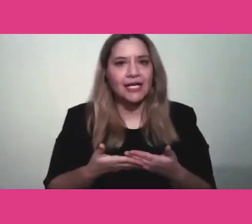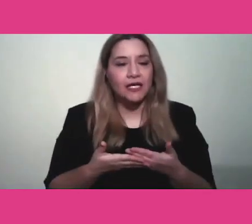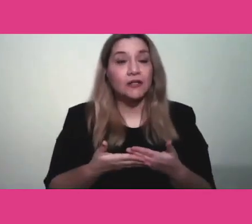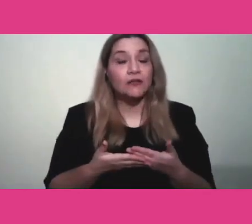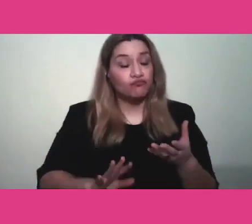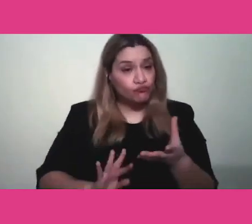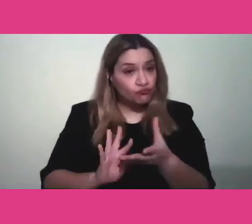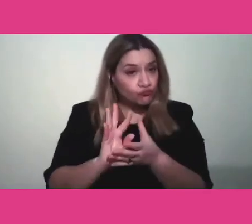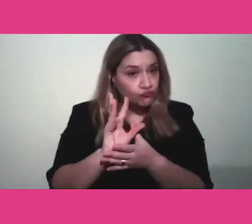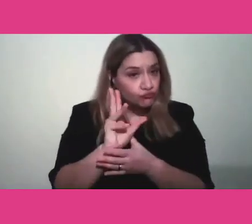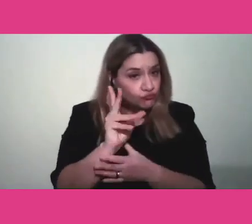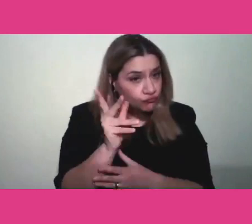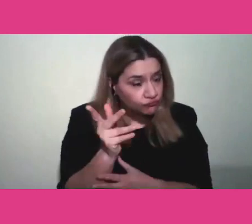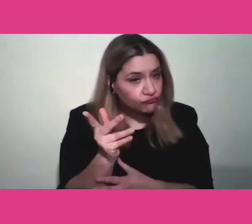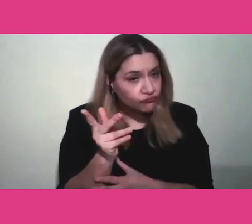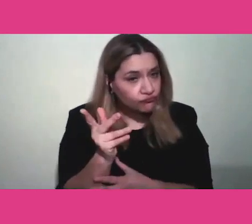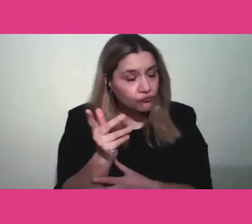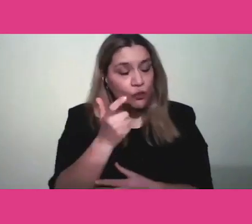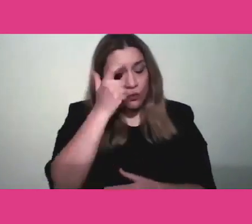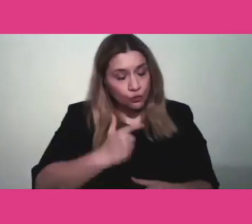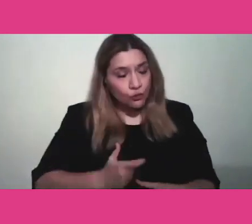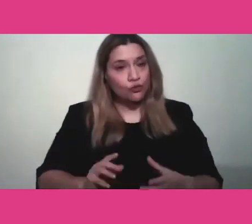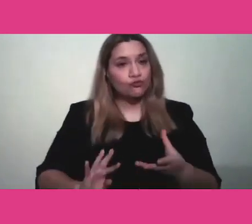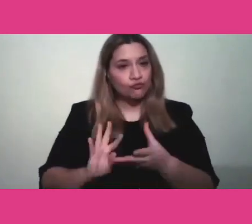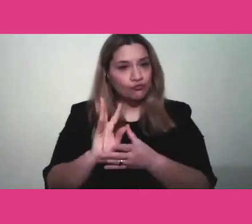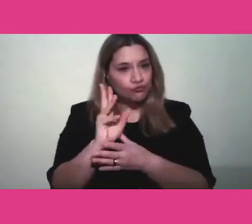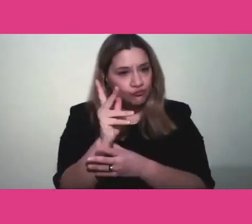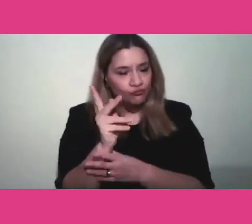εξελιχθώ κι εγώ